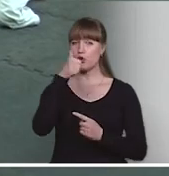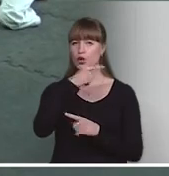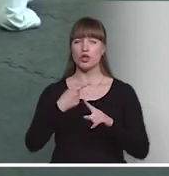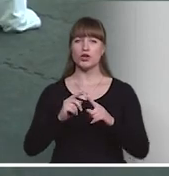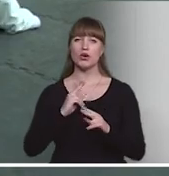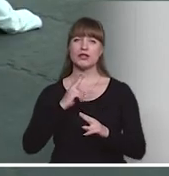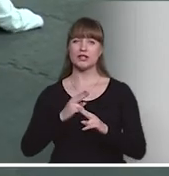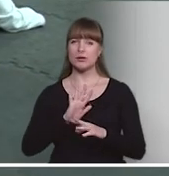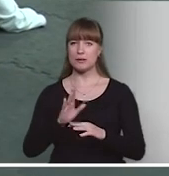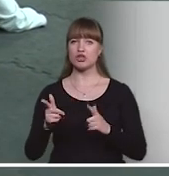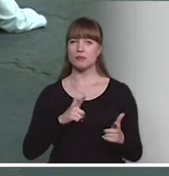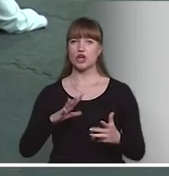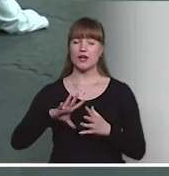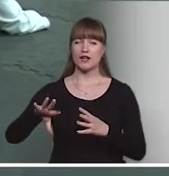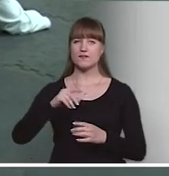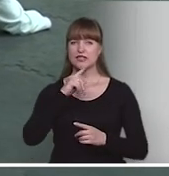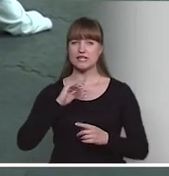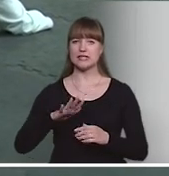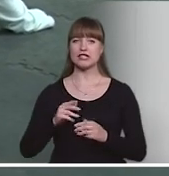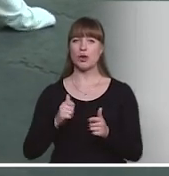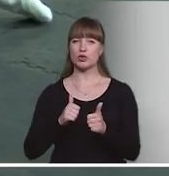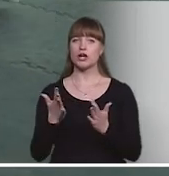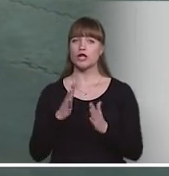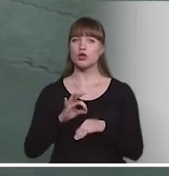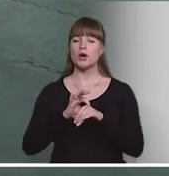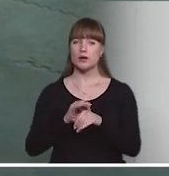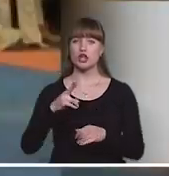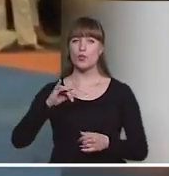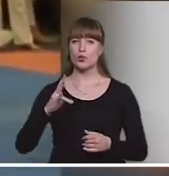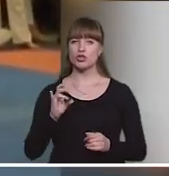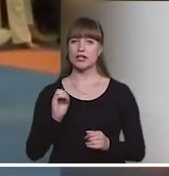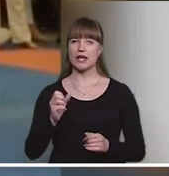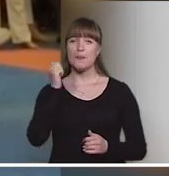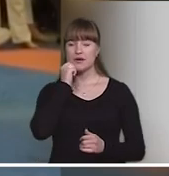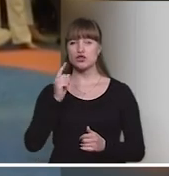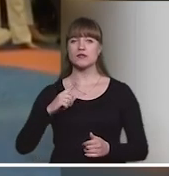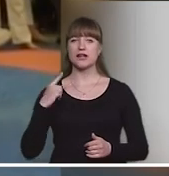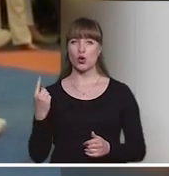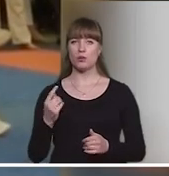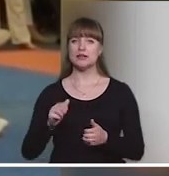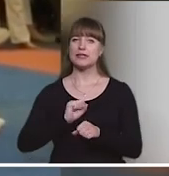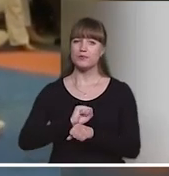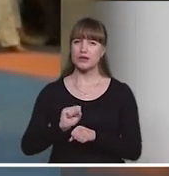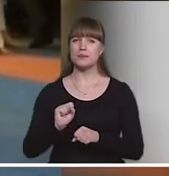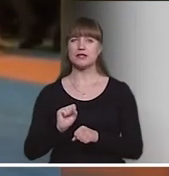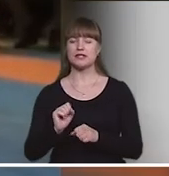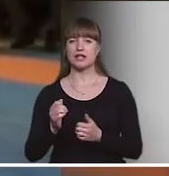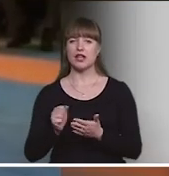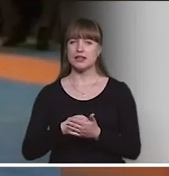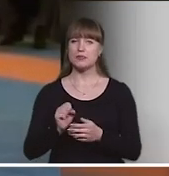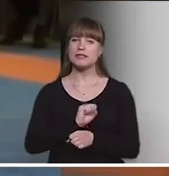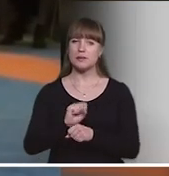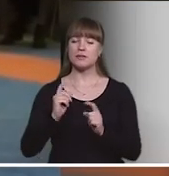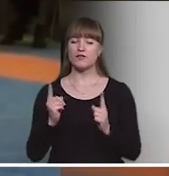полгода, но это не помешало подготовиться к всероссийскому турниру, который проходил в Пушкине Московской области. Добиться победы в